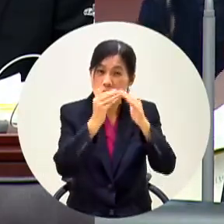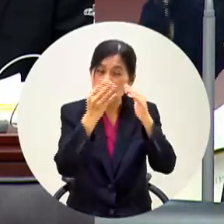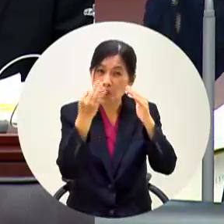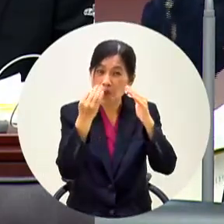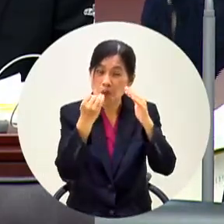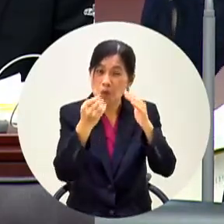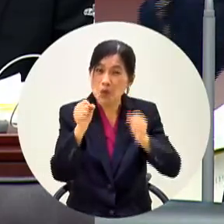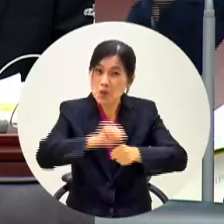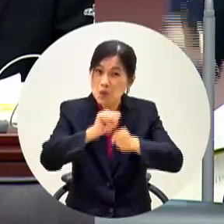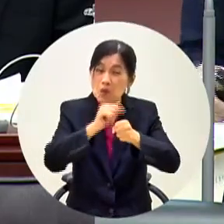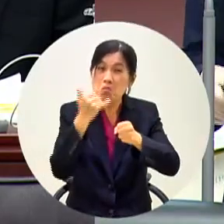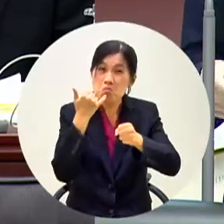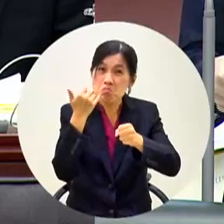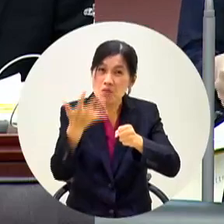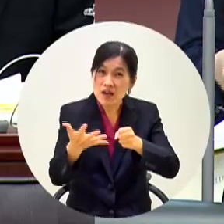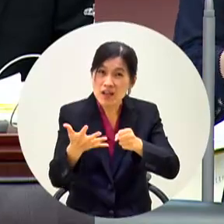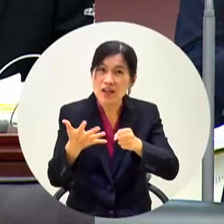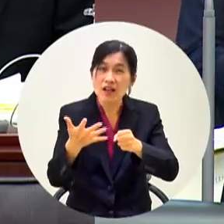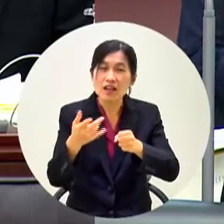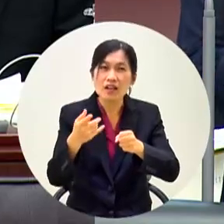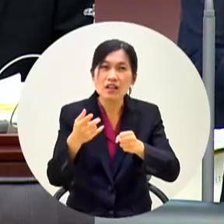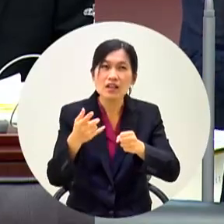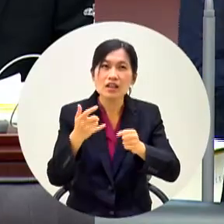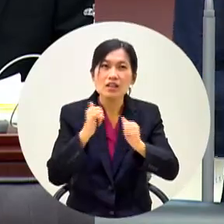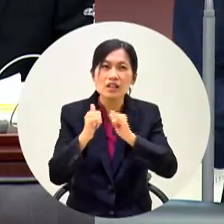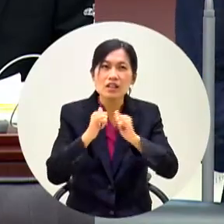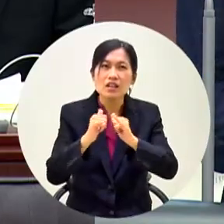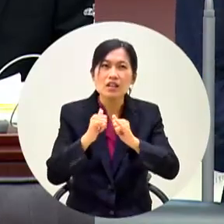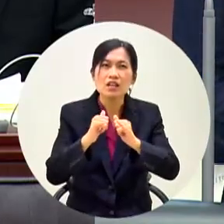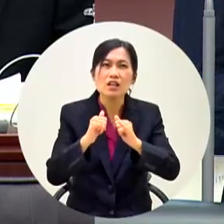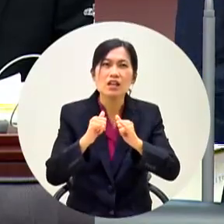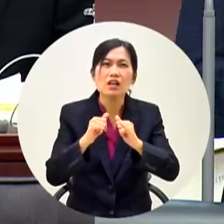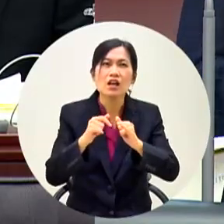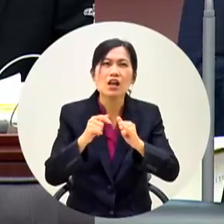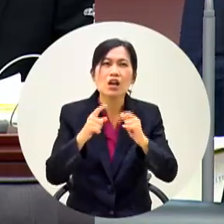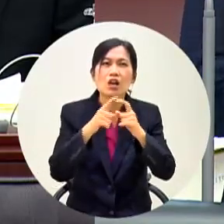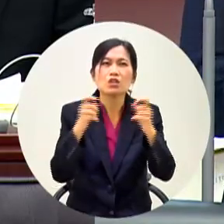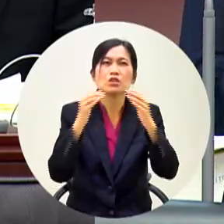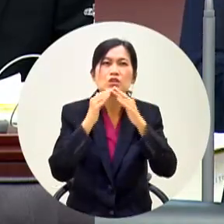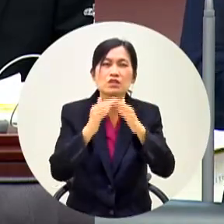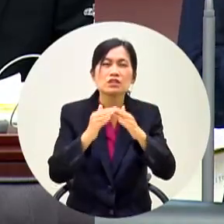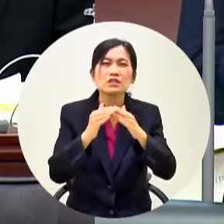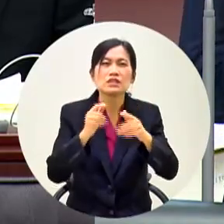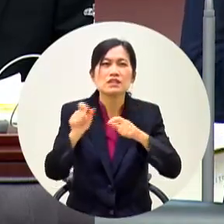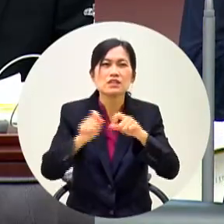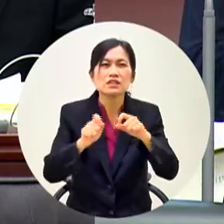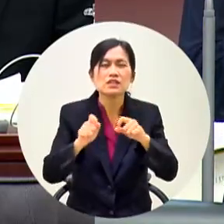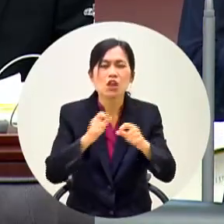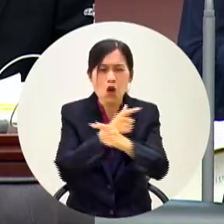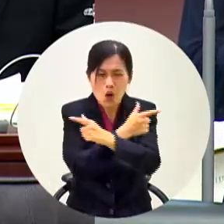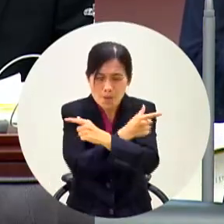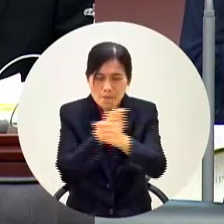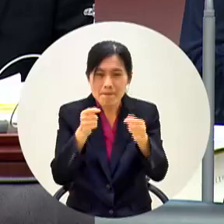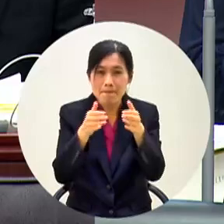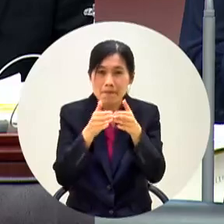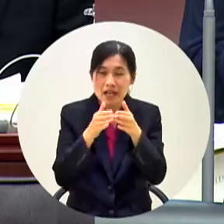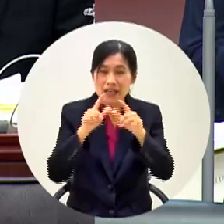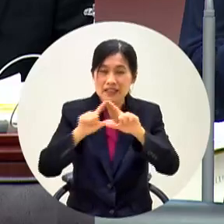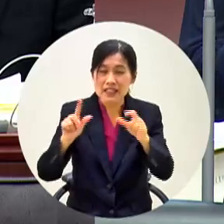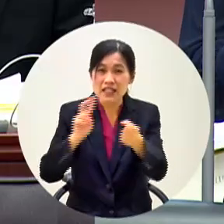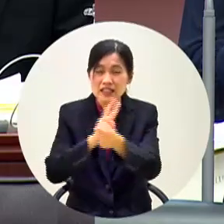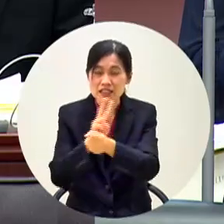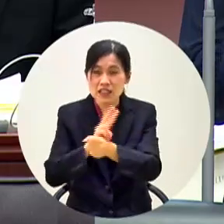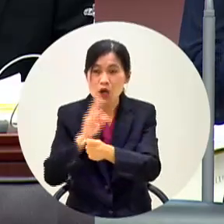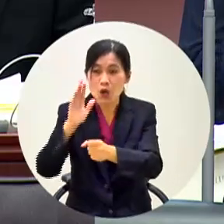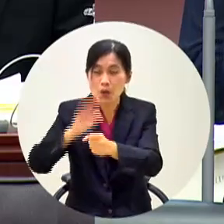居民可以享受比较大的空间？ 这个都市计划它有它的一致性嘛，哈，从大林埔的150，我们迁到